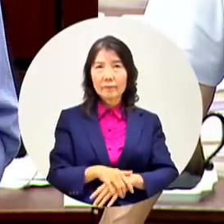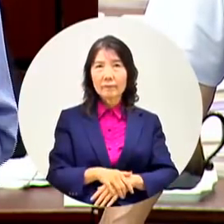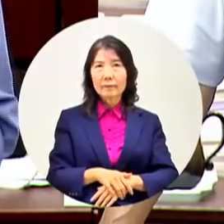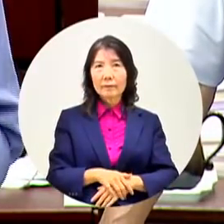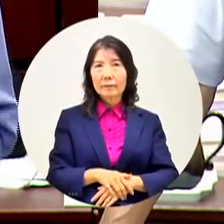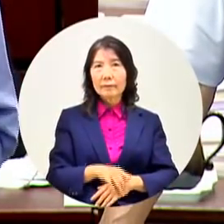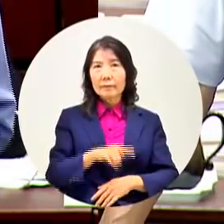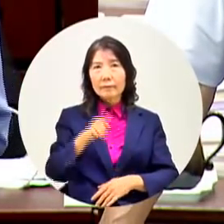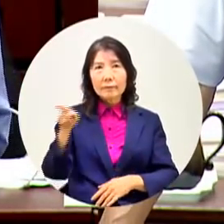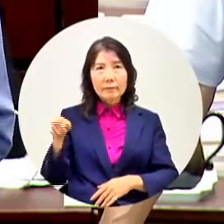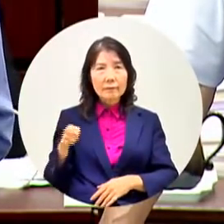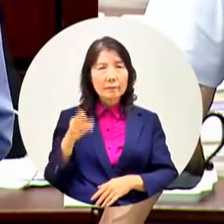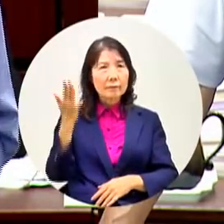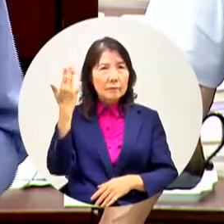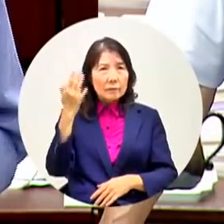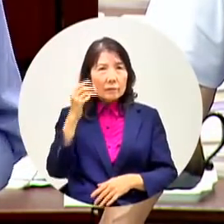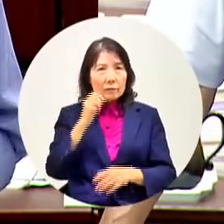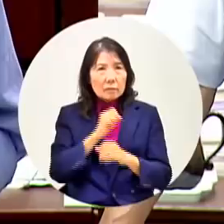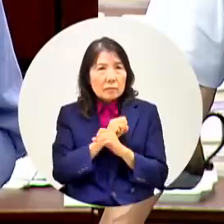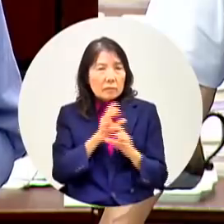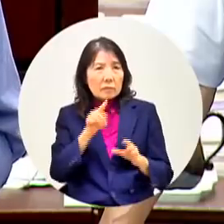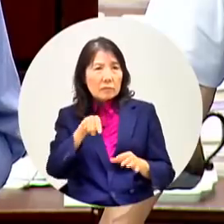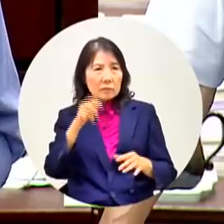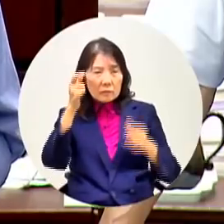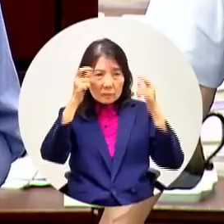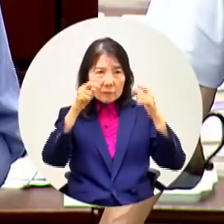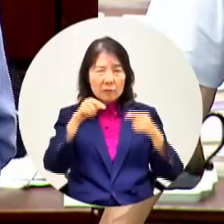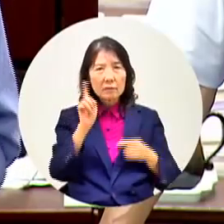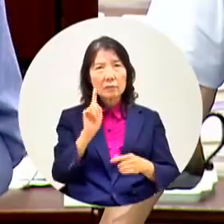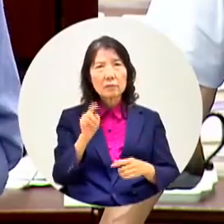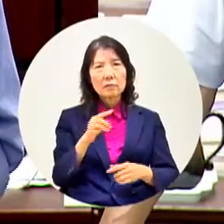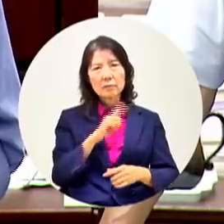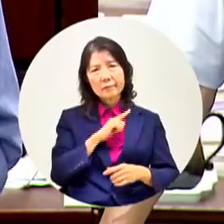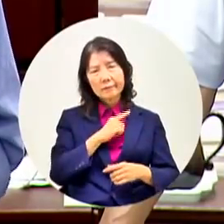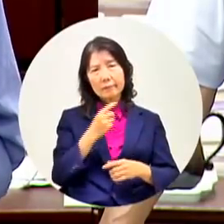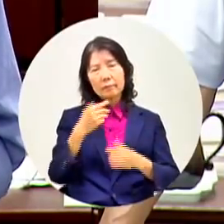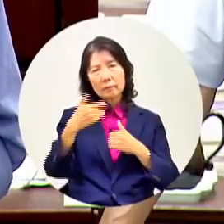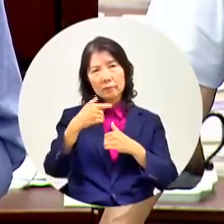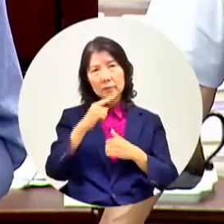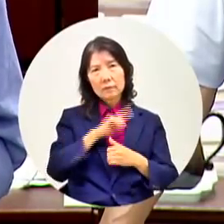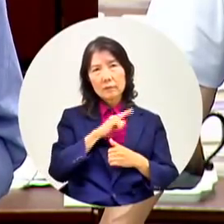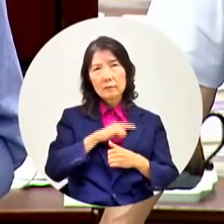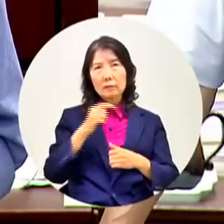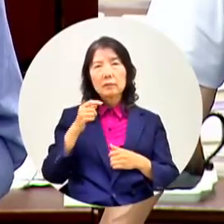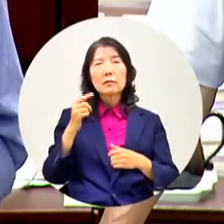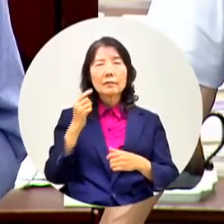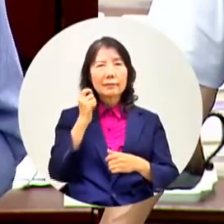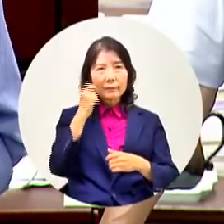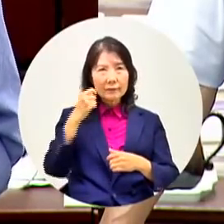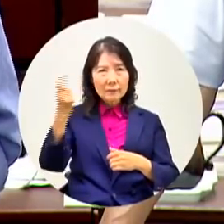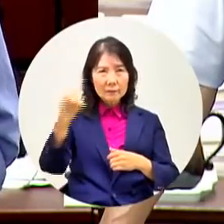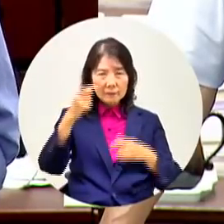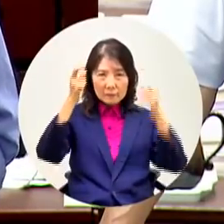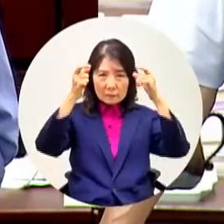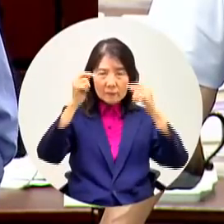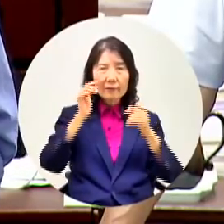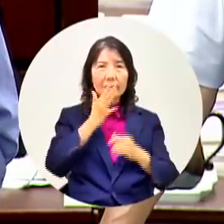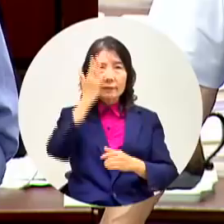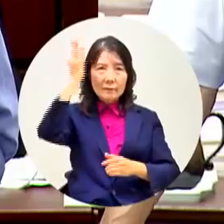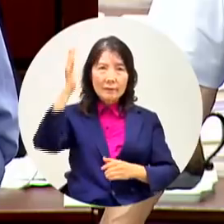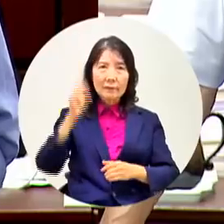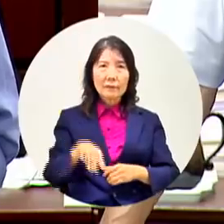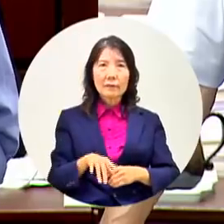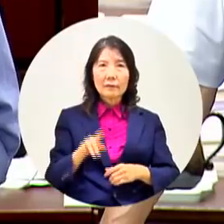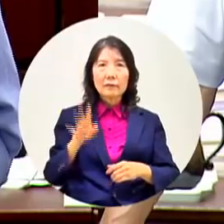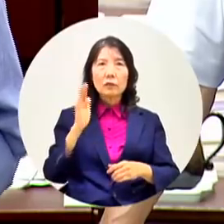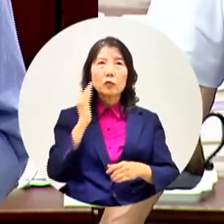他们过去为什么没有注意到高雄？他们有的时候自己会问自己，所以他们愿意来高雄观光旅游。那汉忠议员，你来五营哈，从